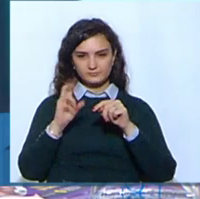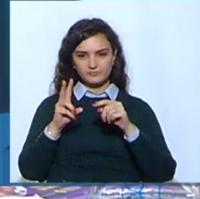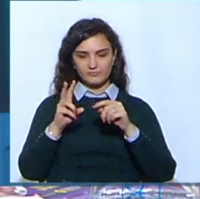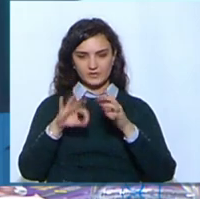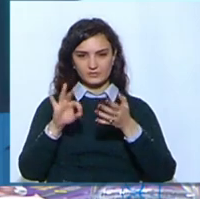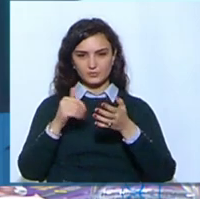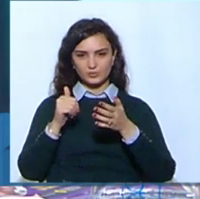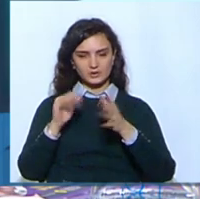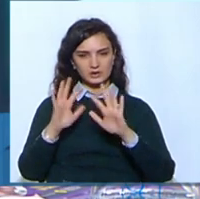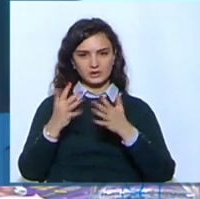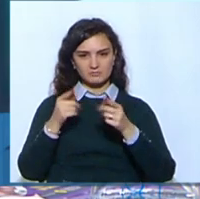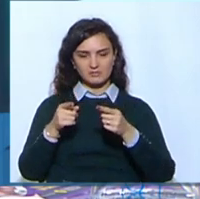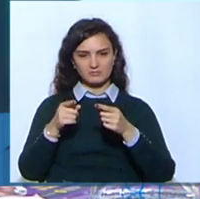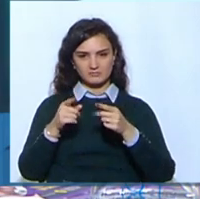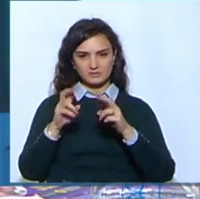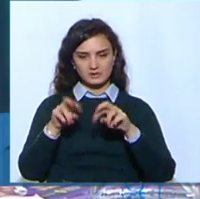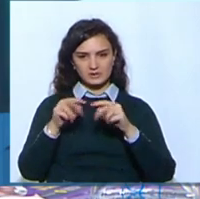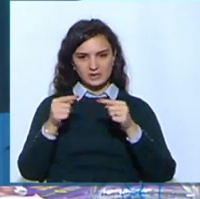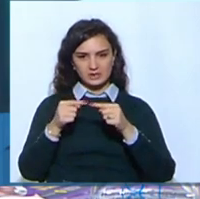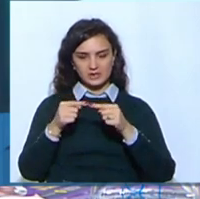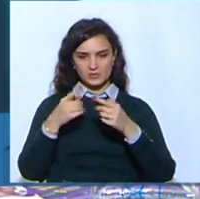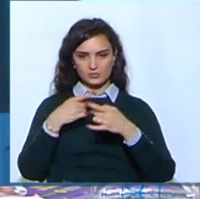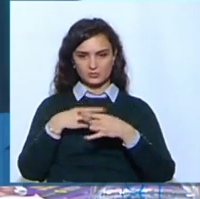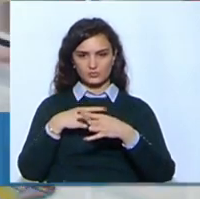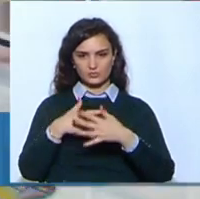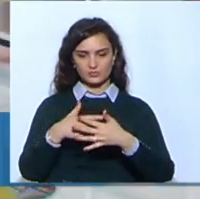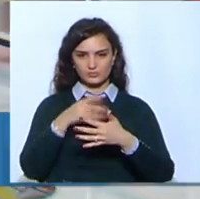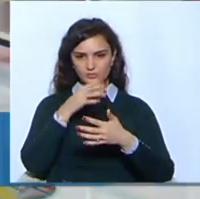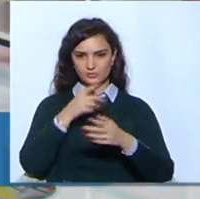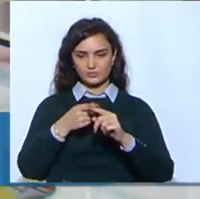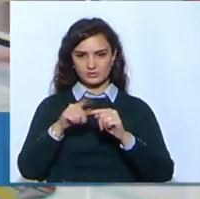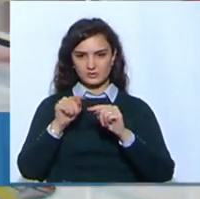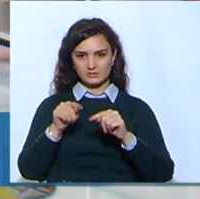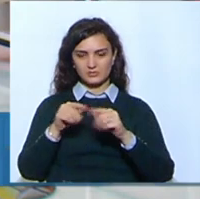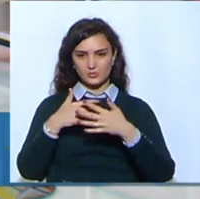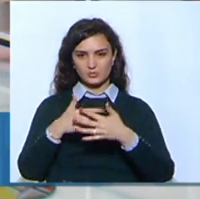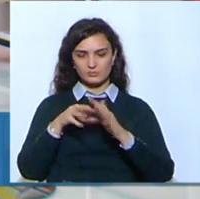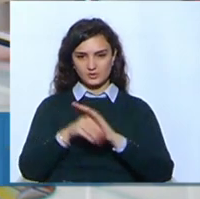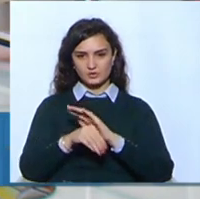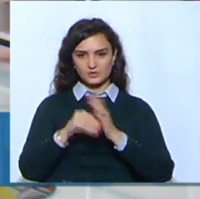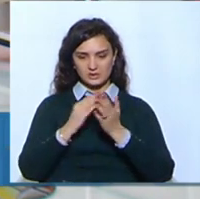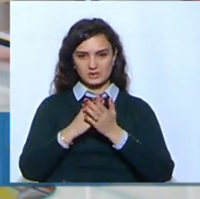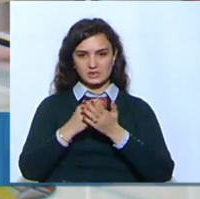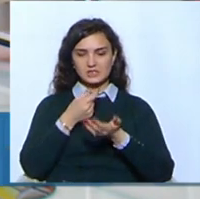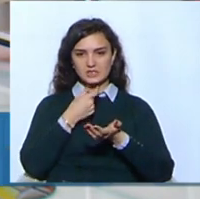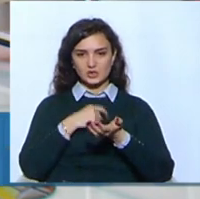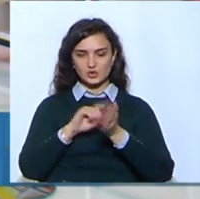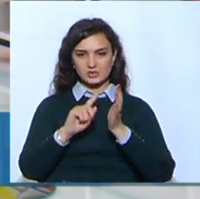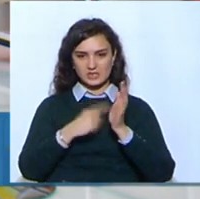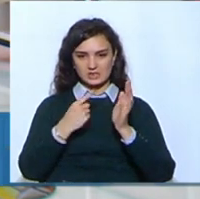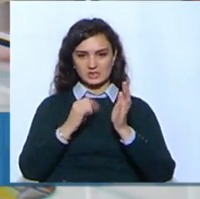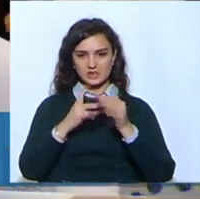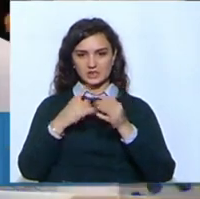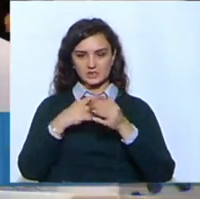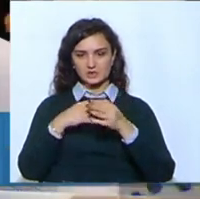როგორ ხდება ქლამიდიოზის დიაგნოზის დადგენა ორსულობაში? ქლამიდიოზის დიაგნოზის დადგენა ორსულობაში ხდება საშოს ნაცხით ან